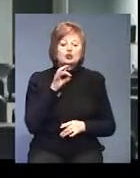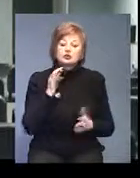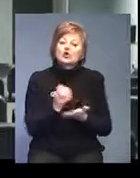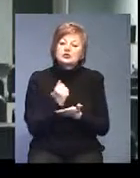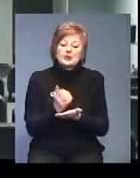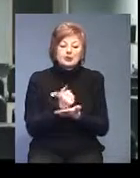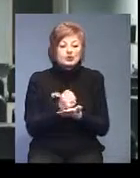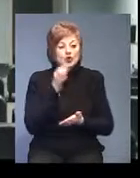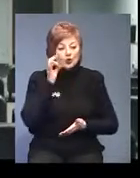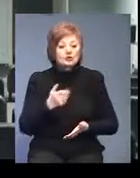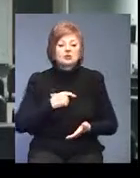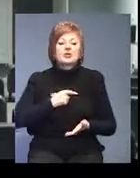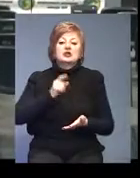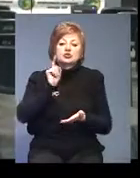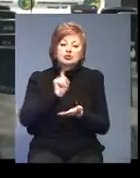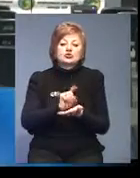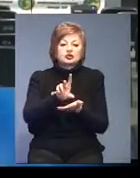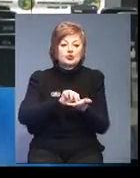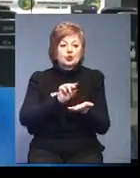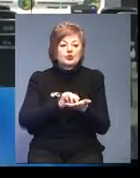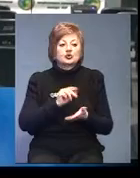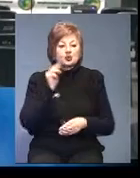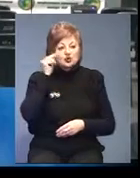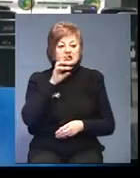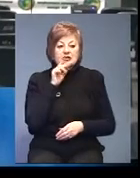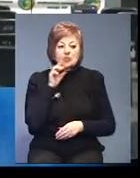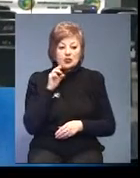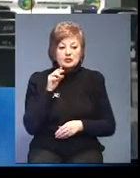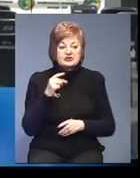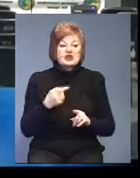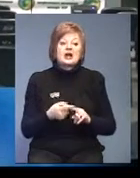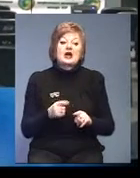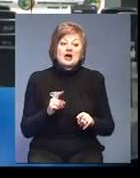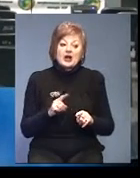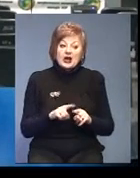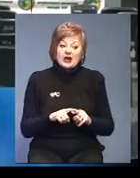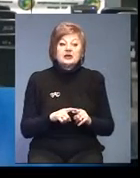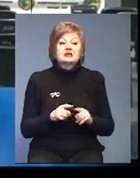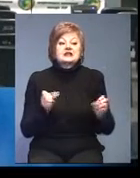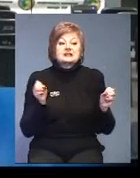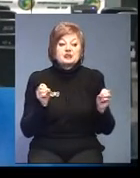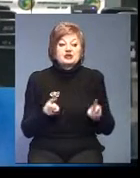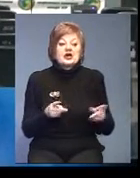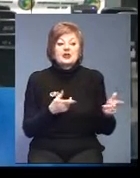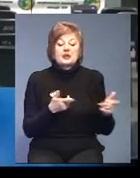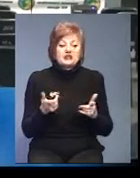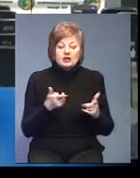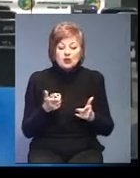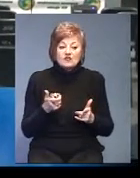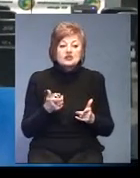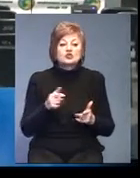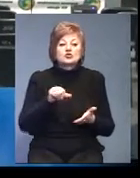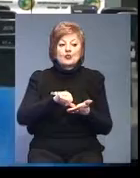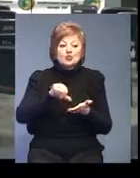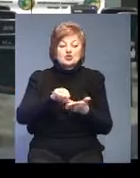здобутків, і ми повинні вчитись на помилках. Ця настільна гра видана Інститутом національної пам'яті спеціально для того, щоб